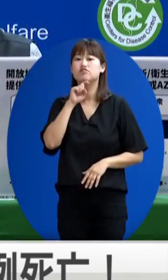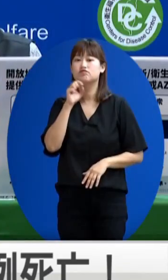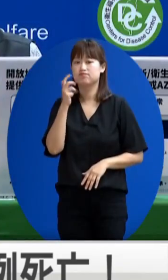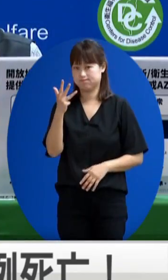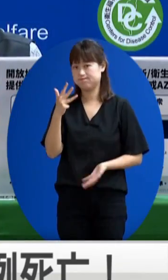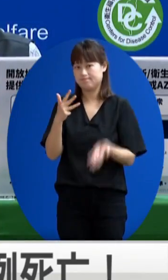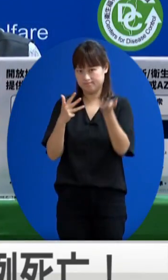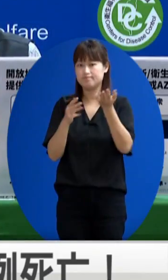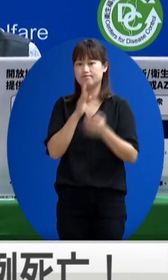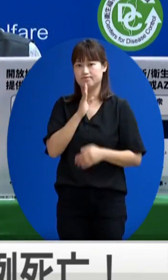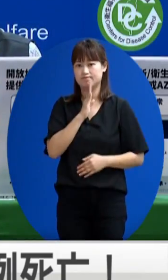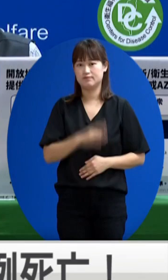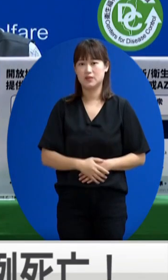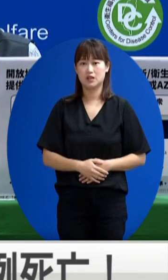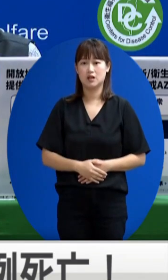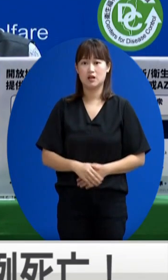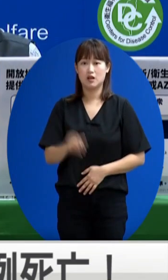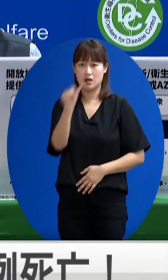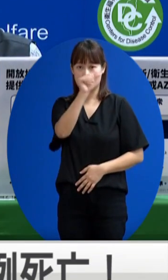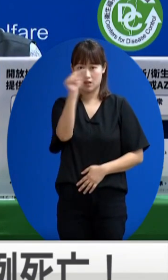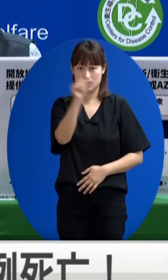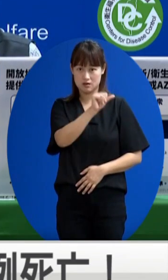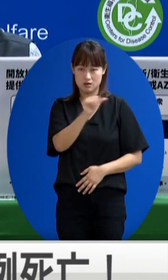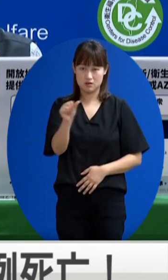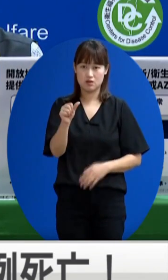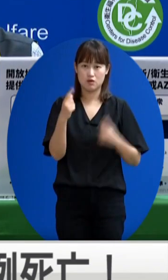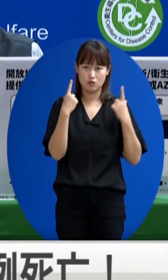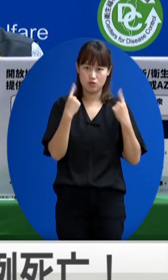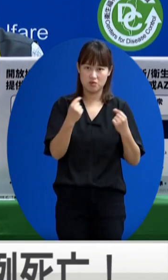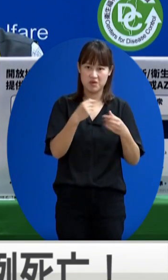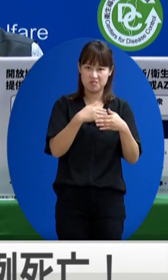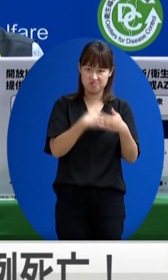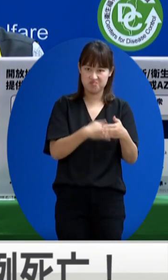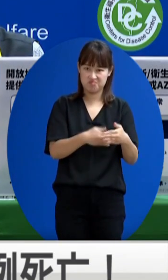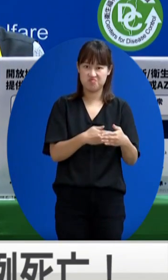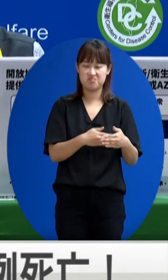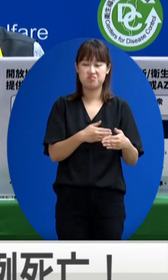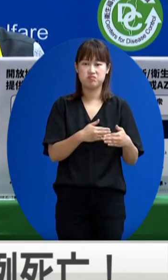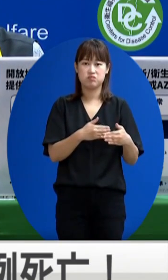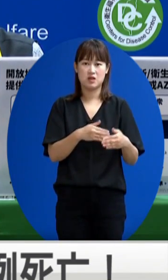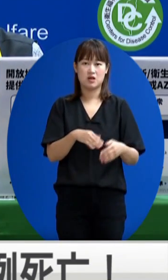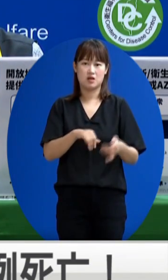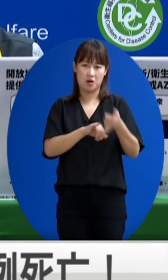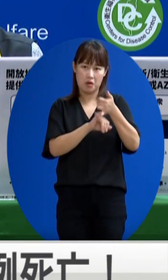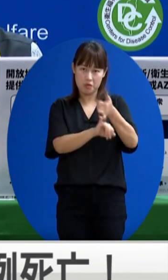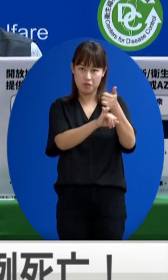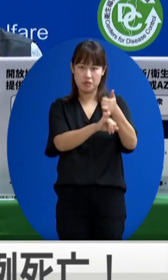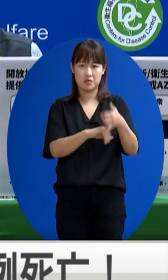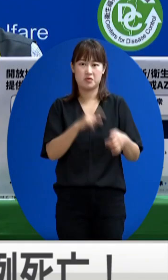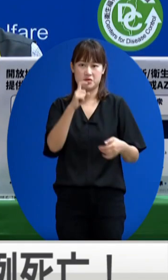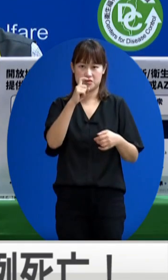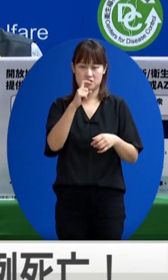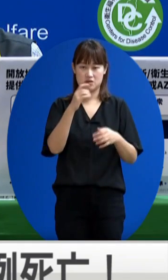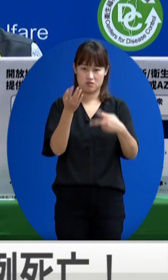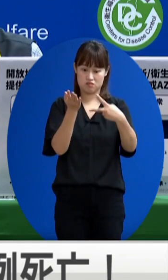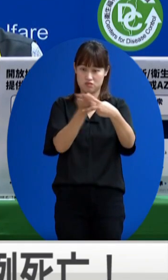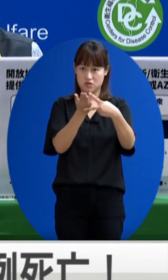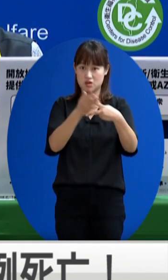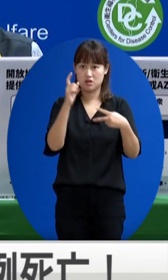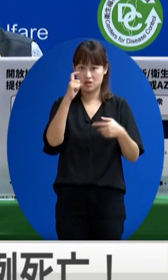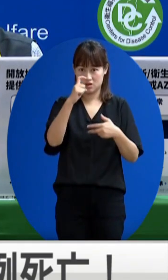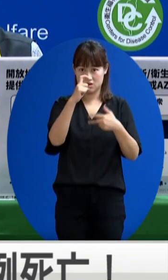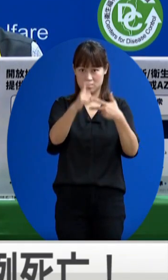上。那 AD 的部分，我们原来是限制，就是在预约平台限制在十周以上。那目前我们